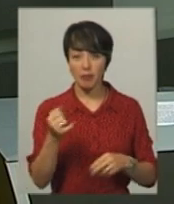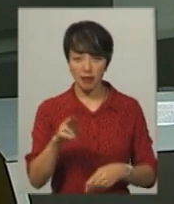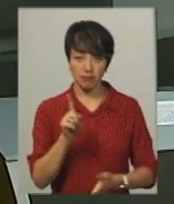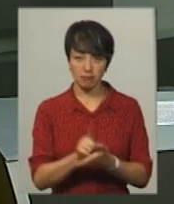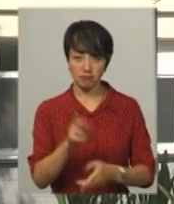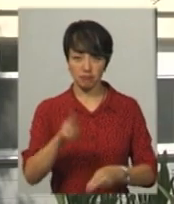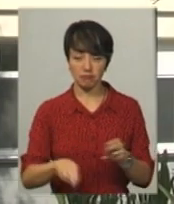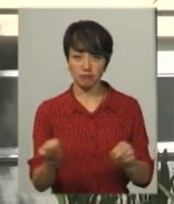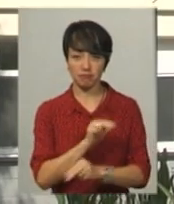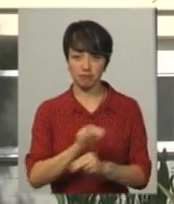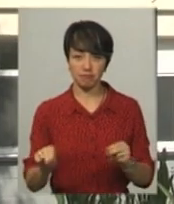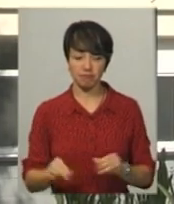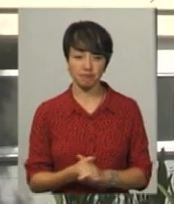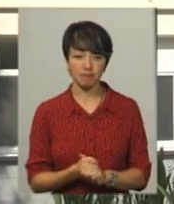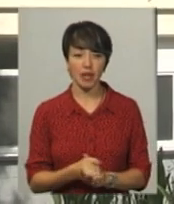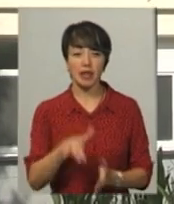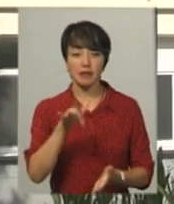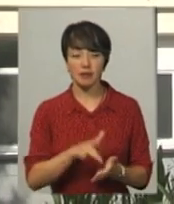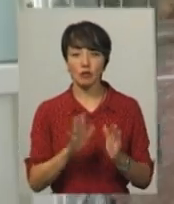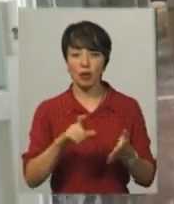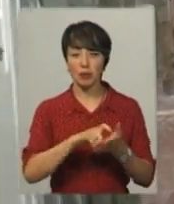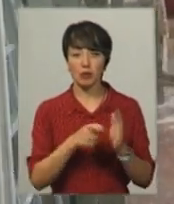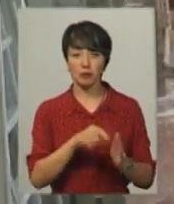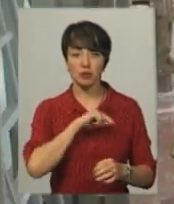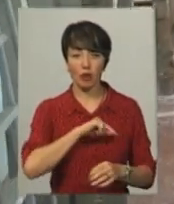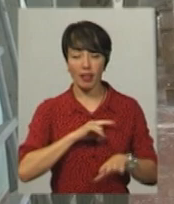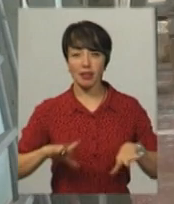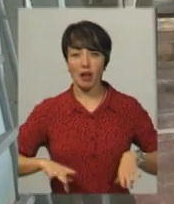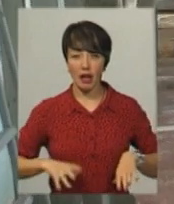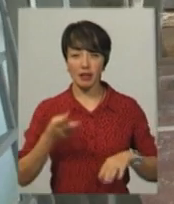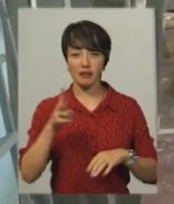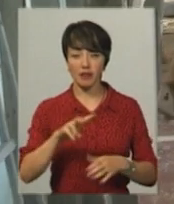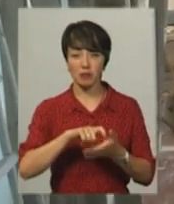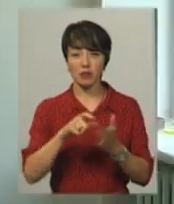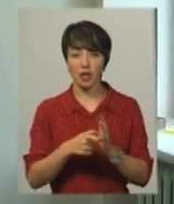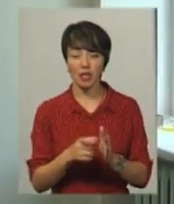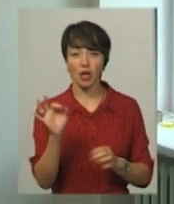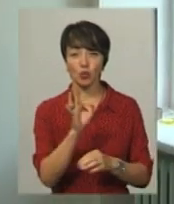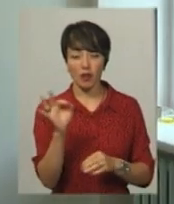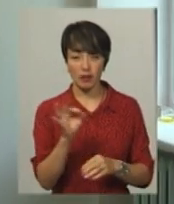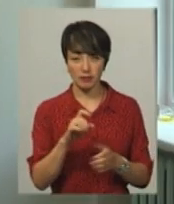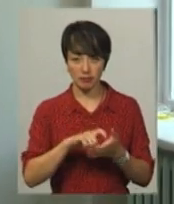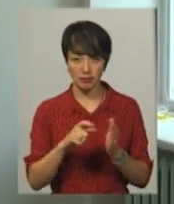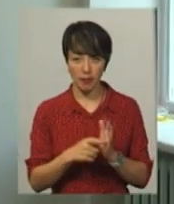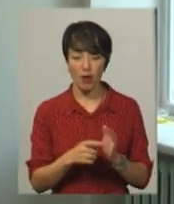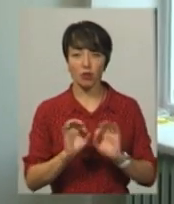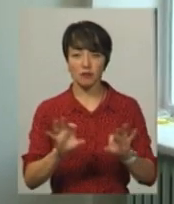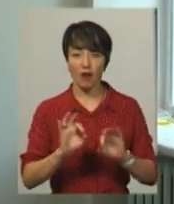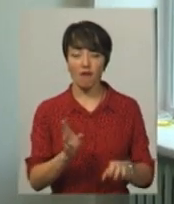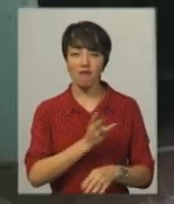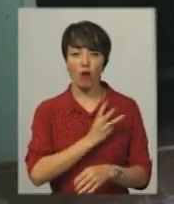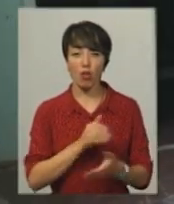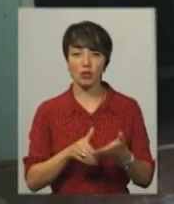ремонт. У центрі буде кабінет психолога, тренінгова і дві кризові кімнати, санвузол, розповідає волонтерка, голова обласної